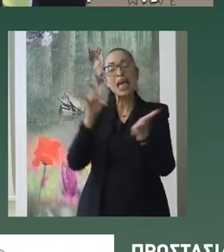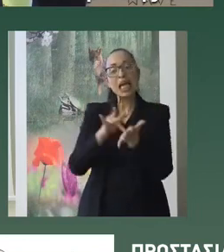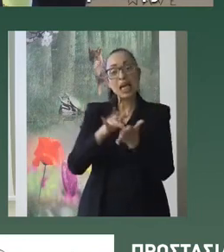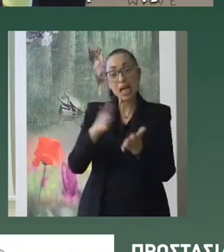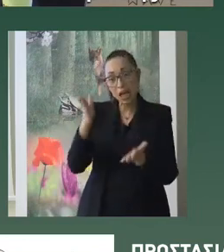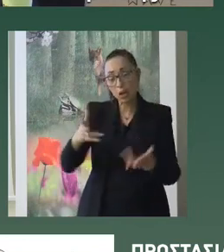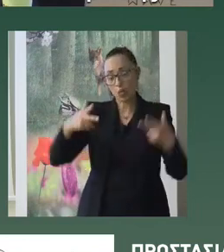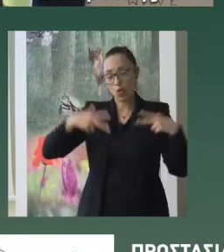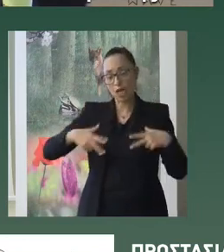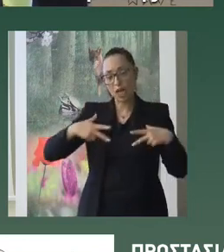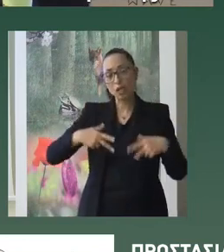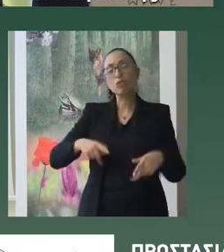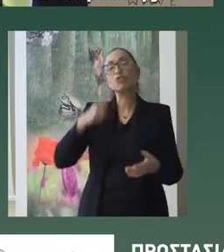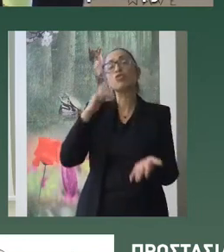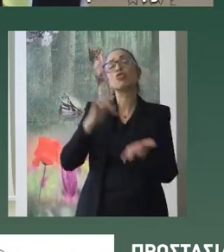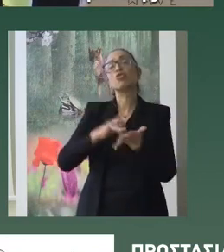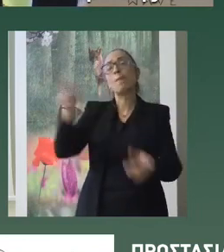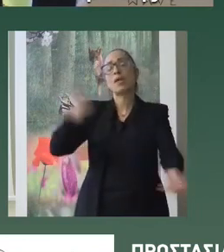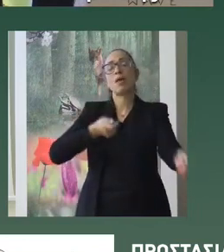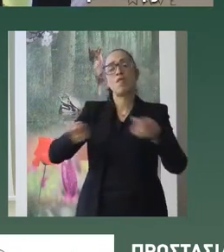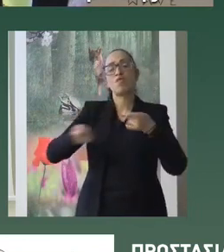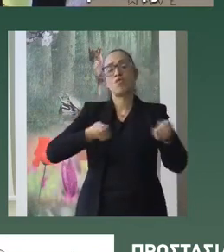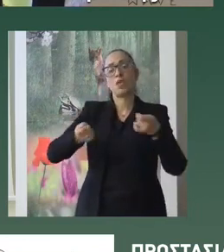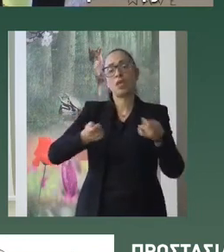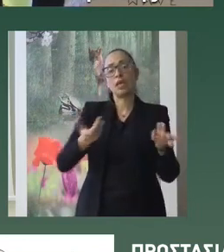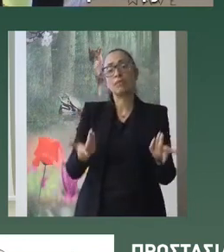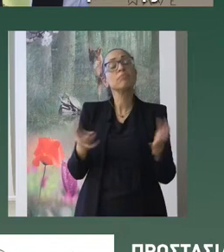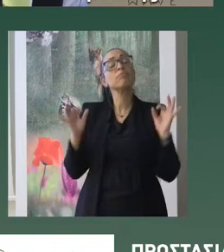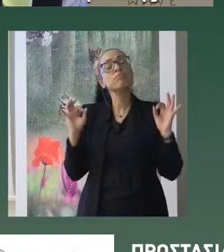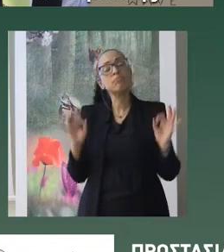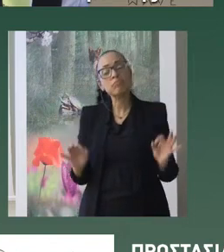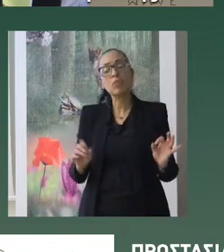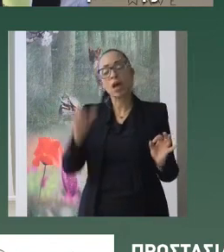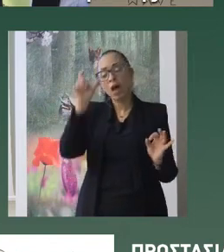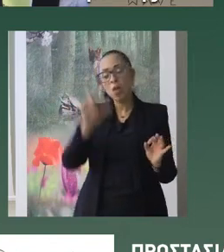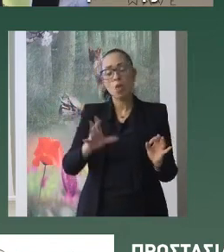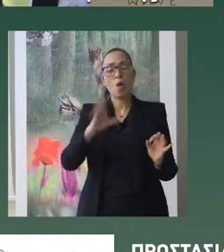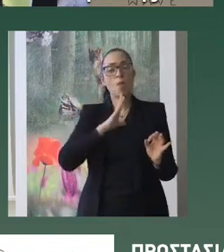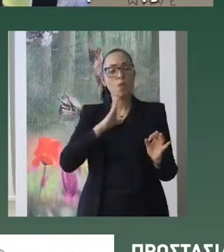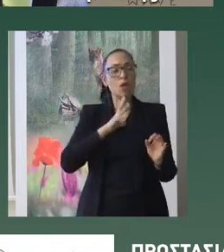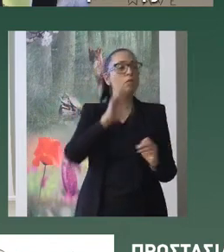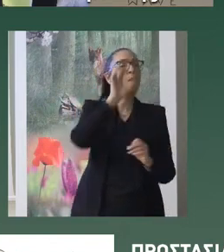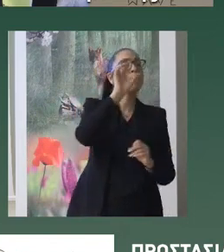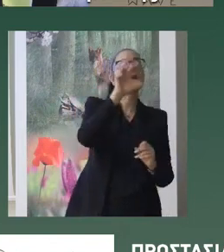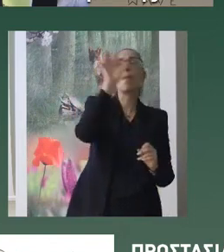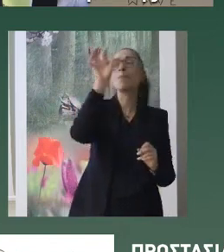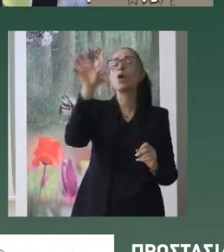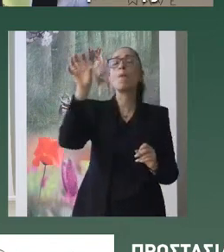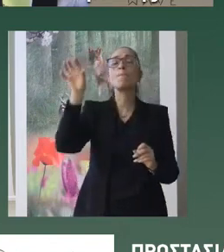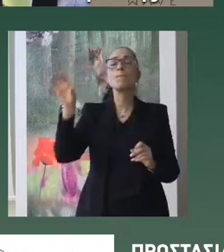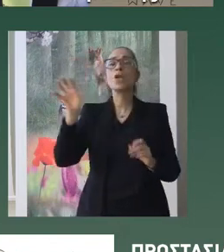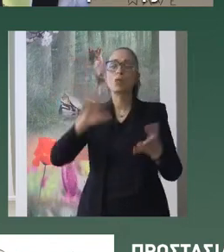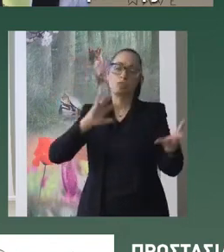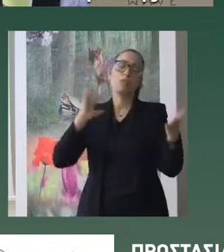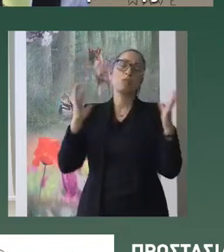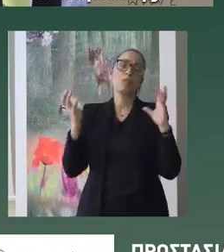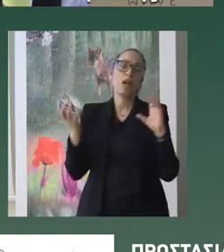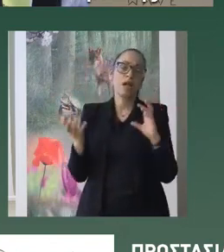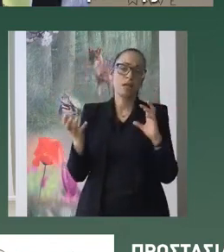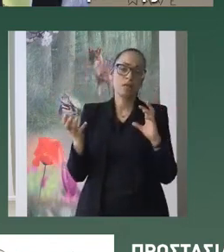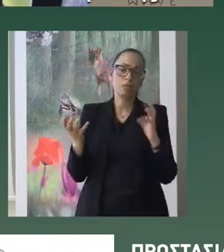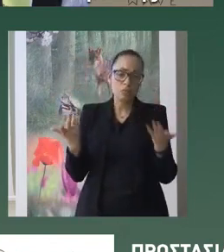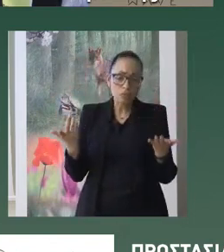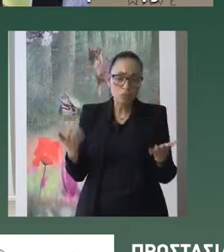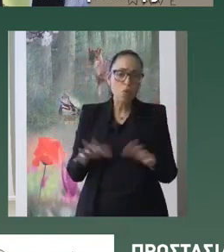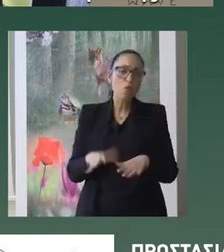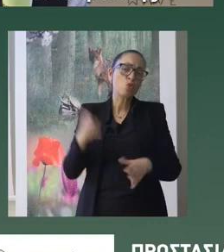κράτους και της τοπικής αυτοδιοίκησης. Τι καταναλώνει κάθε πολίτης σε διάφορες περιοχές του πλανήτη.